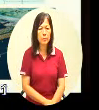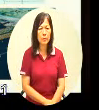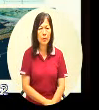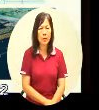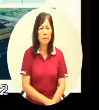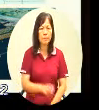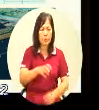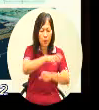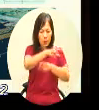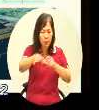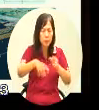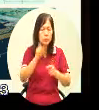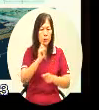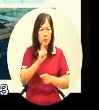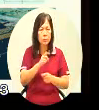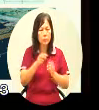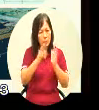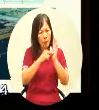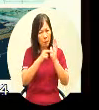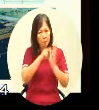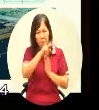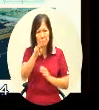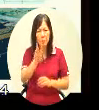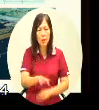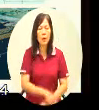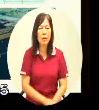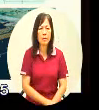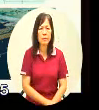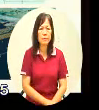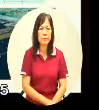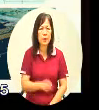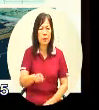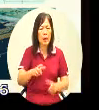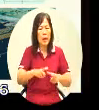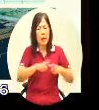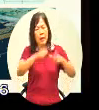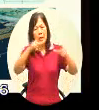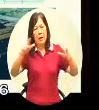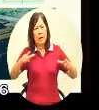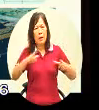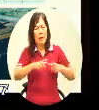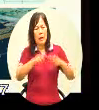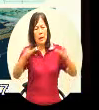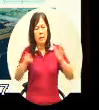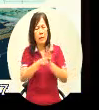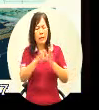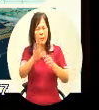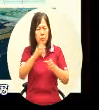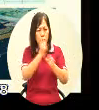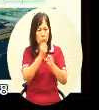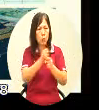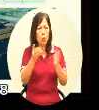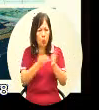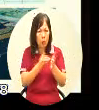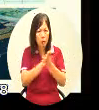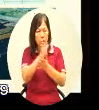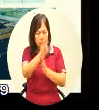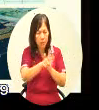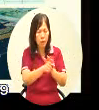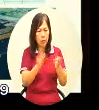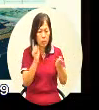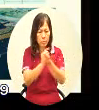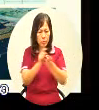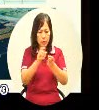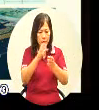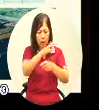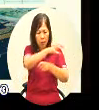就整个环境面而言，这样一个那么庞大的一个结构物这样做出来，势必会对周边